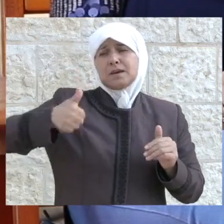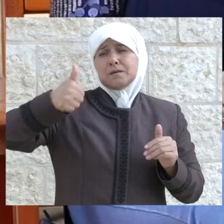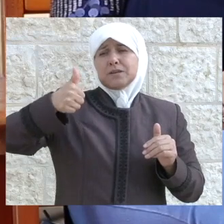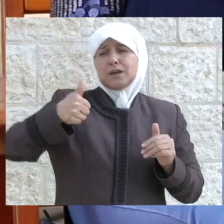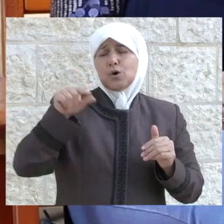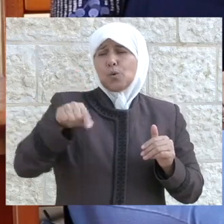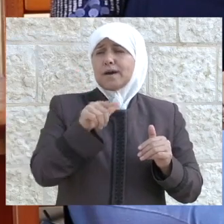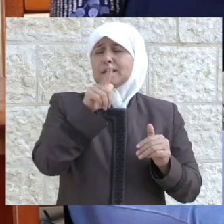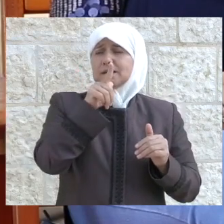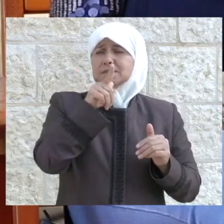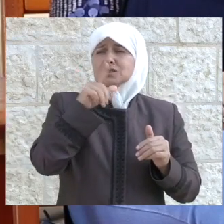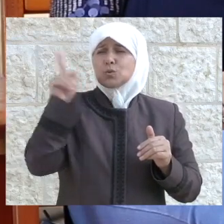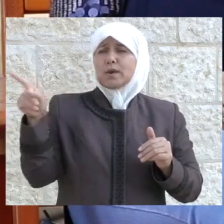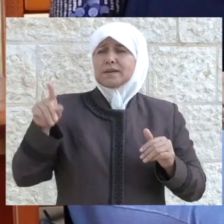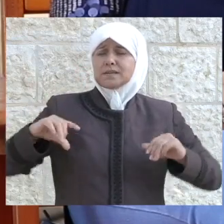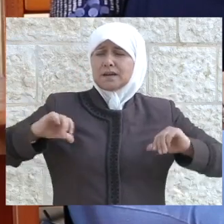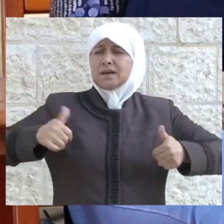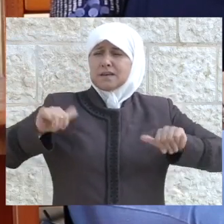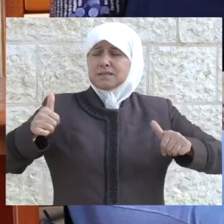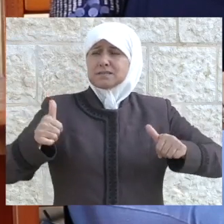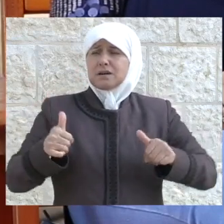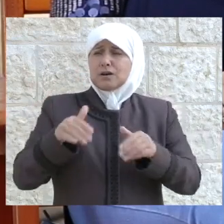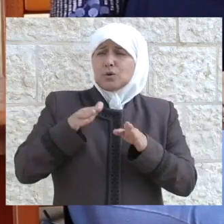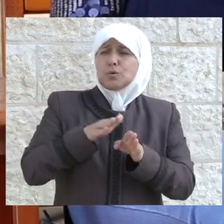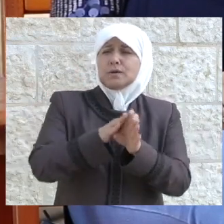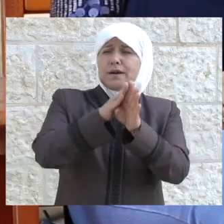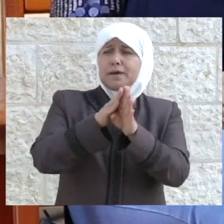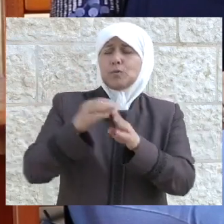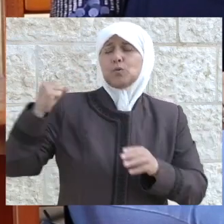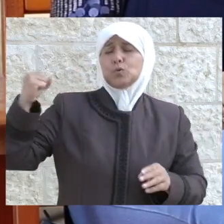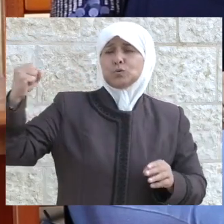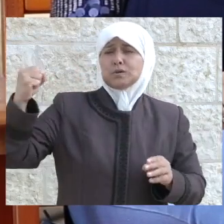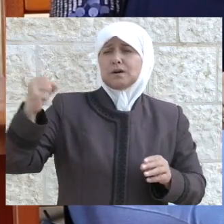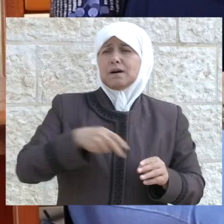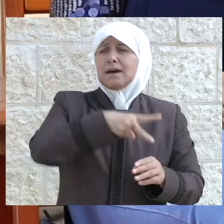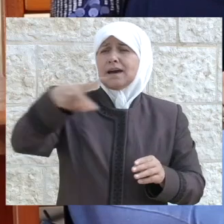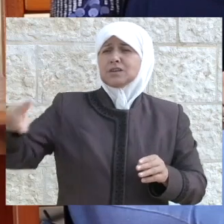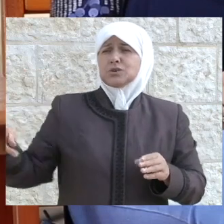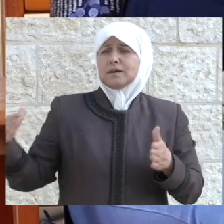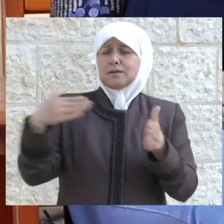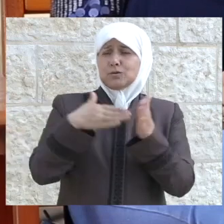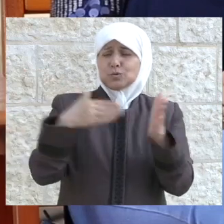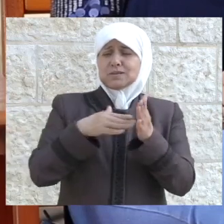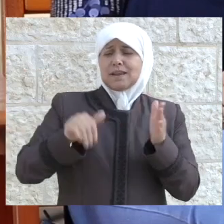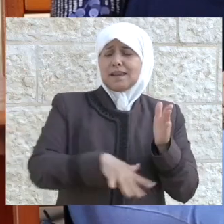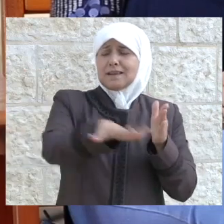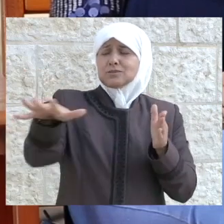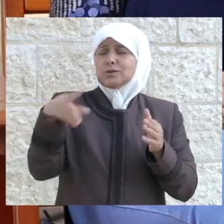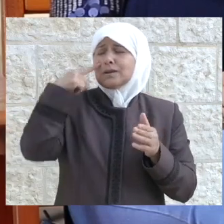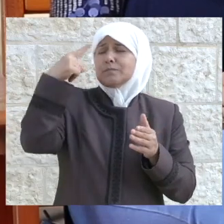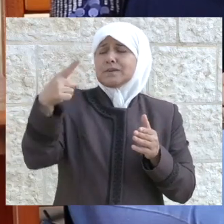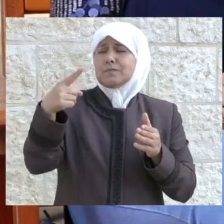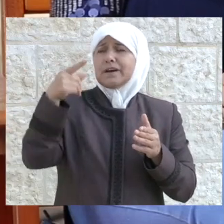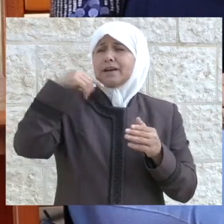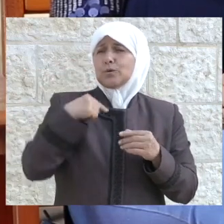طاقة، كلها إصرار، كلها كفاح، لحتى نوصل للمكان اللي إحنا كنا نطمح نوصل له